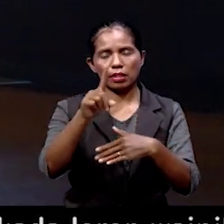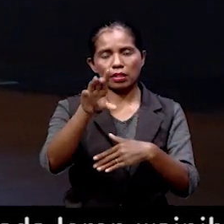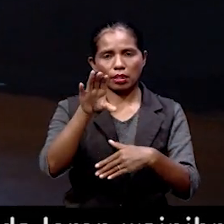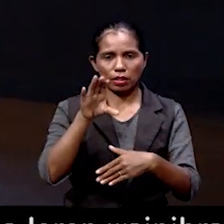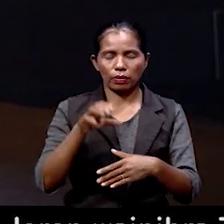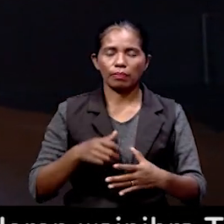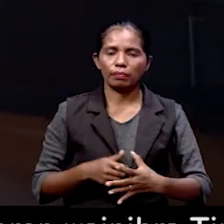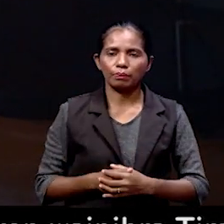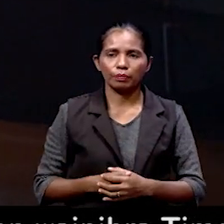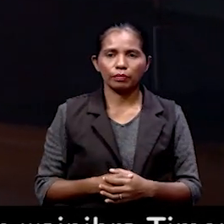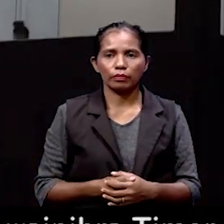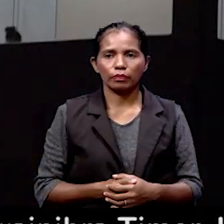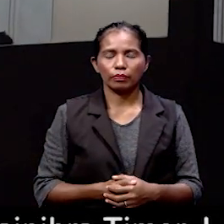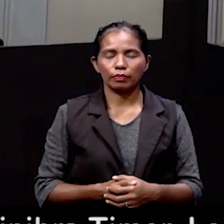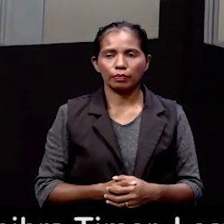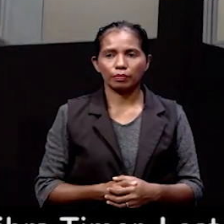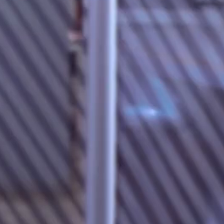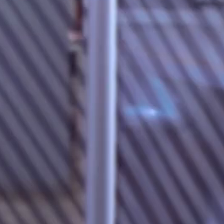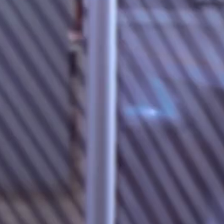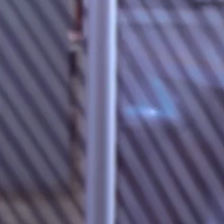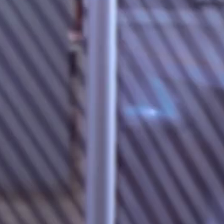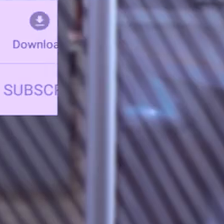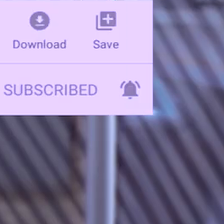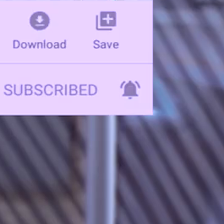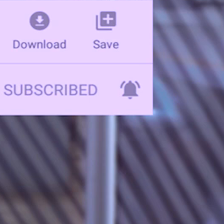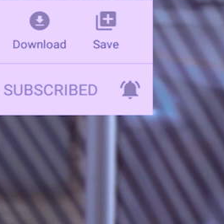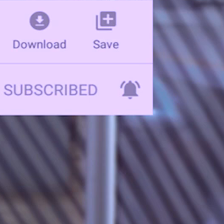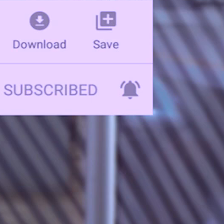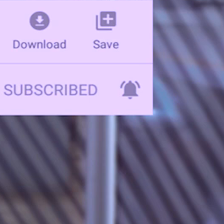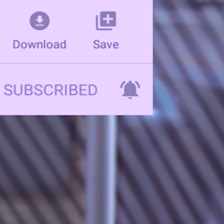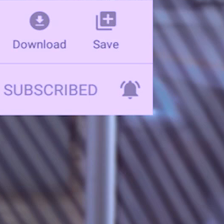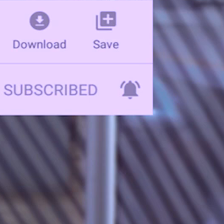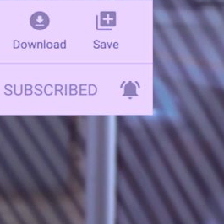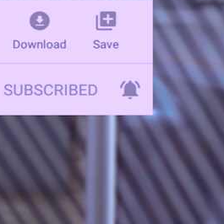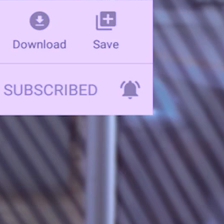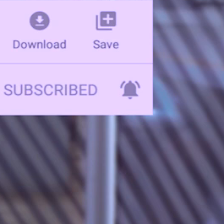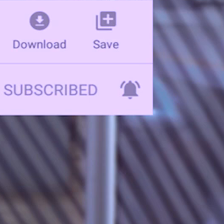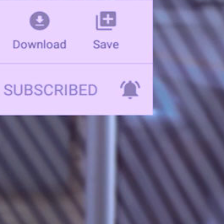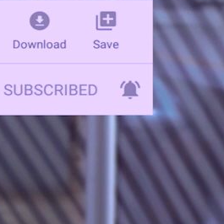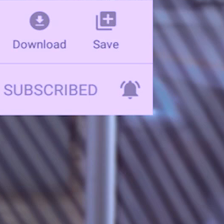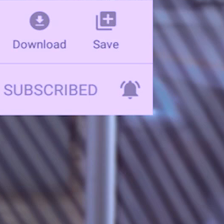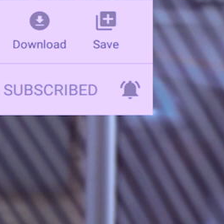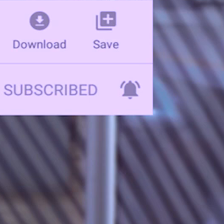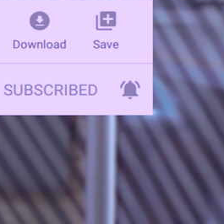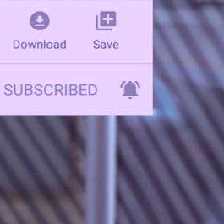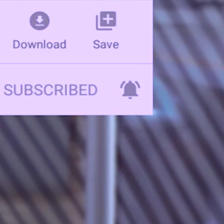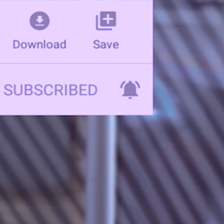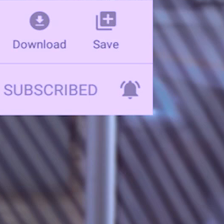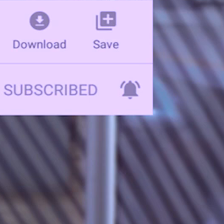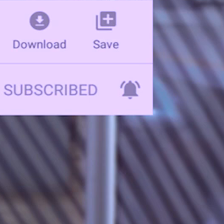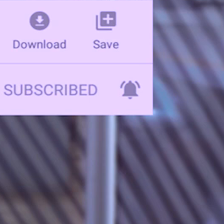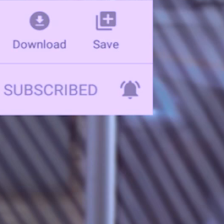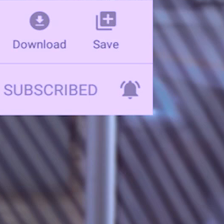Babo Lamberto da Silva, GMN. Kita halu hal like, kari kita buat sira gosta video idane, fo